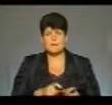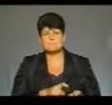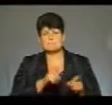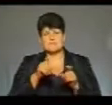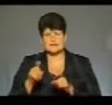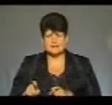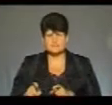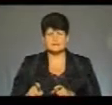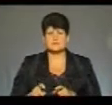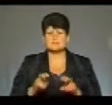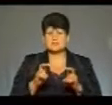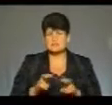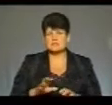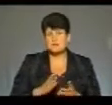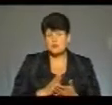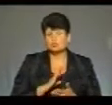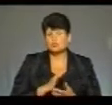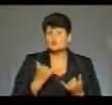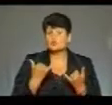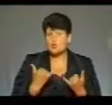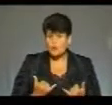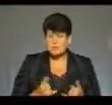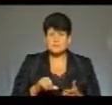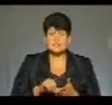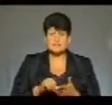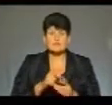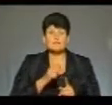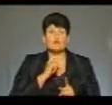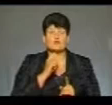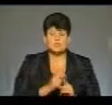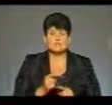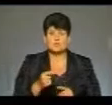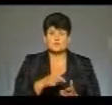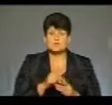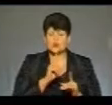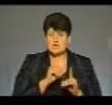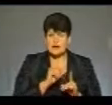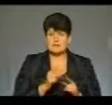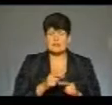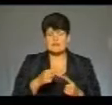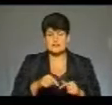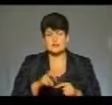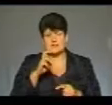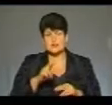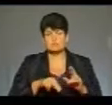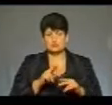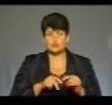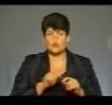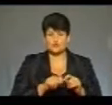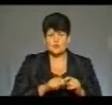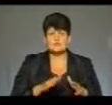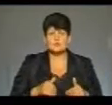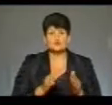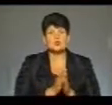Тернопільському міськрайонному суді мало відбутися сьогодні. Представники відповідачів Тернопільської міськради та відділу Держархбудконтролю міськради звернулися